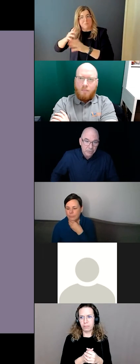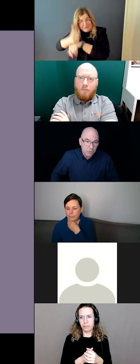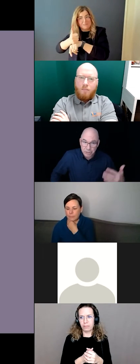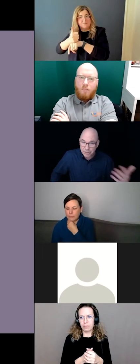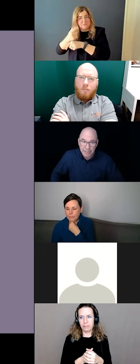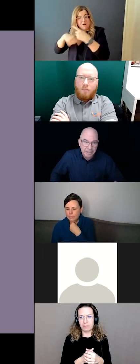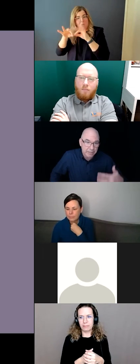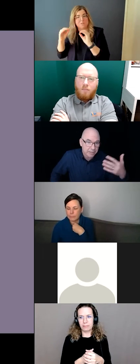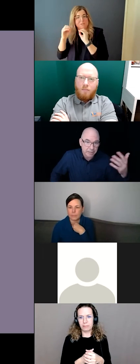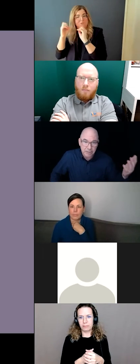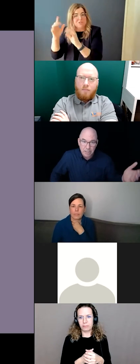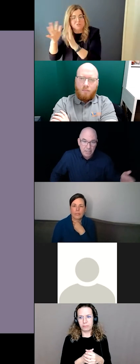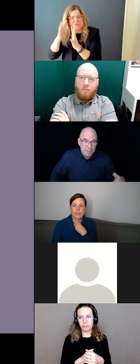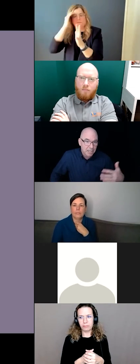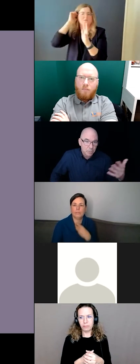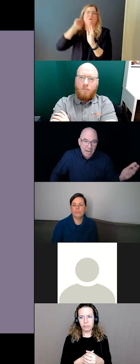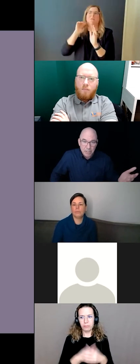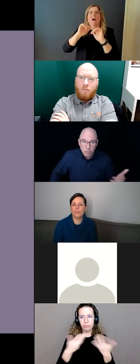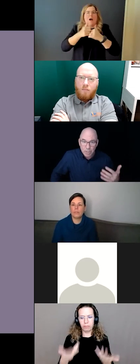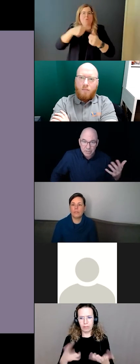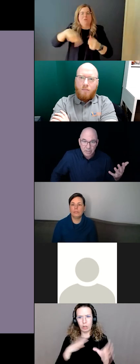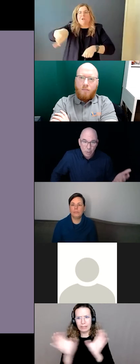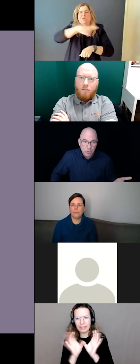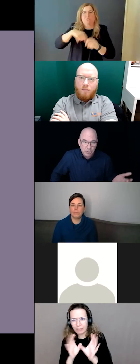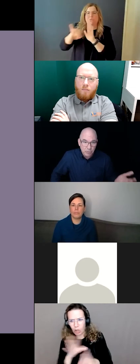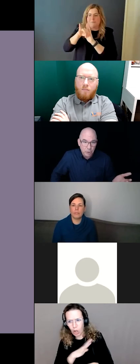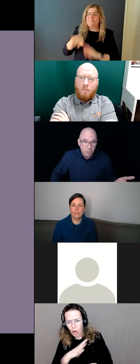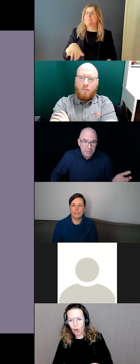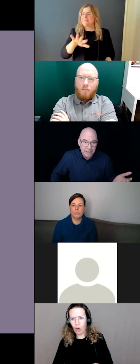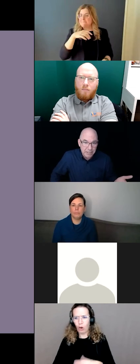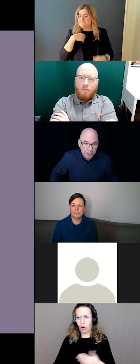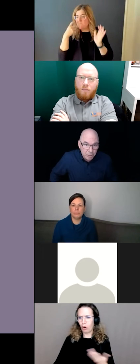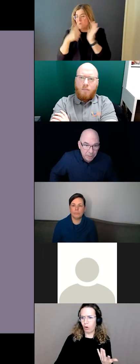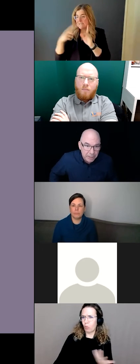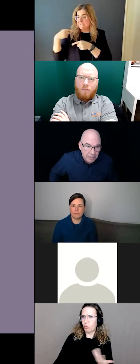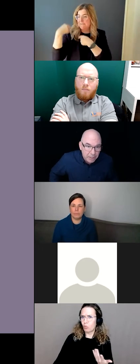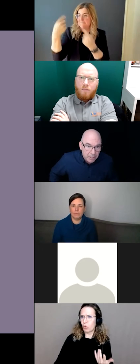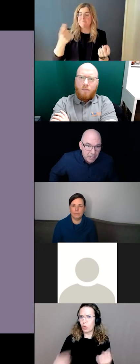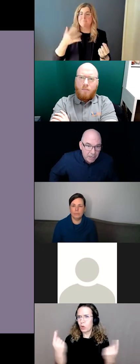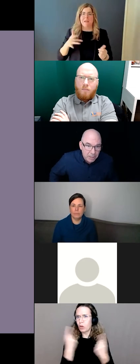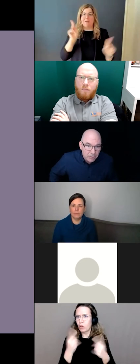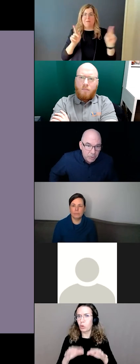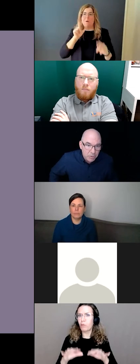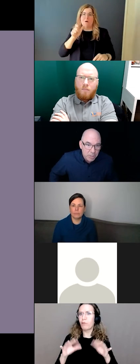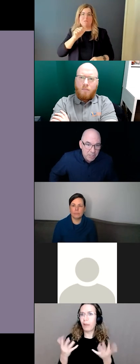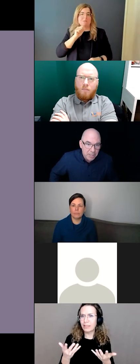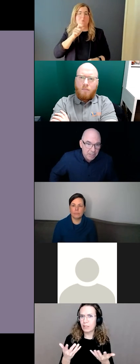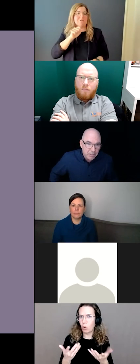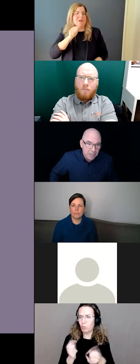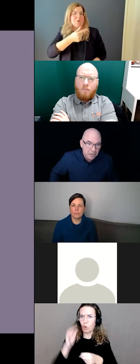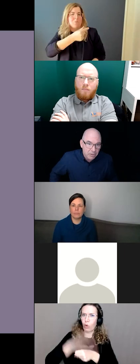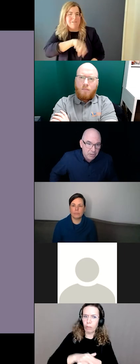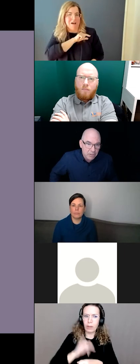Est-ce qu'ils ont des certificats? Est-ce qu'ils ont de l'accréditation? Est-ce qu'il y a une façon de confirmer que c'est vraiment